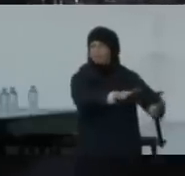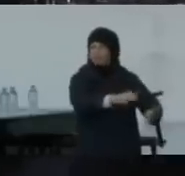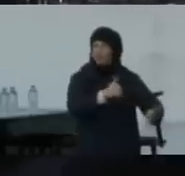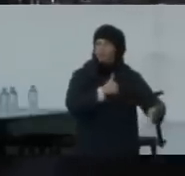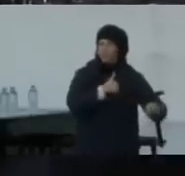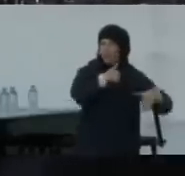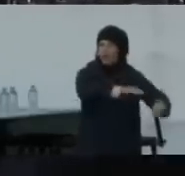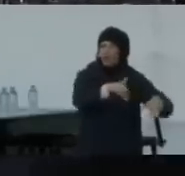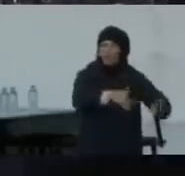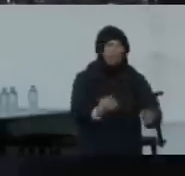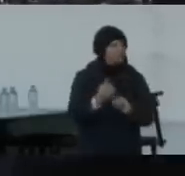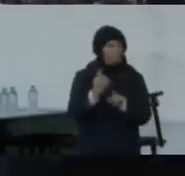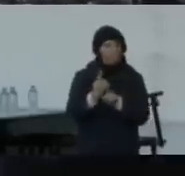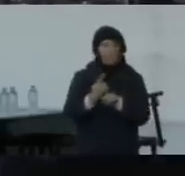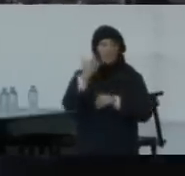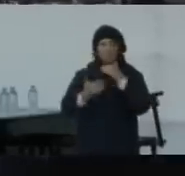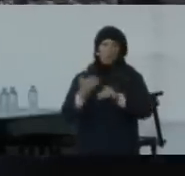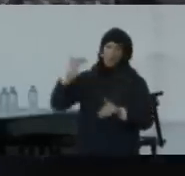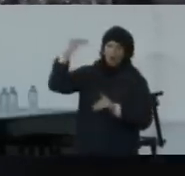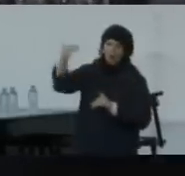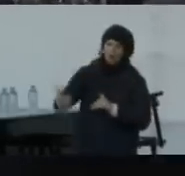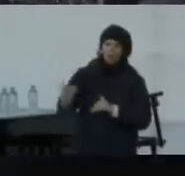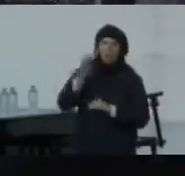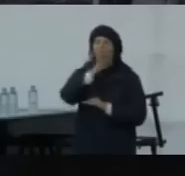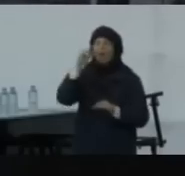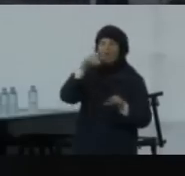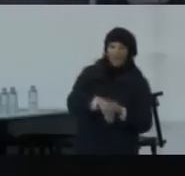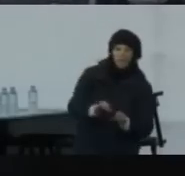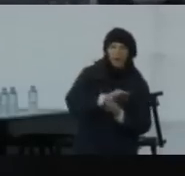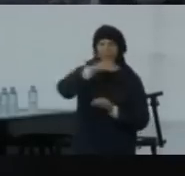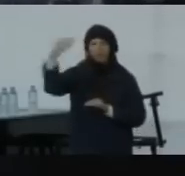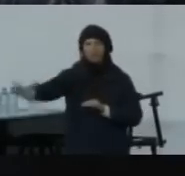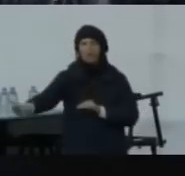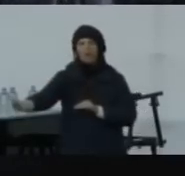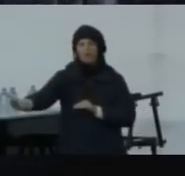questo concetto. O ci stiamo dentro o ci stiamo fuori. Io sono venuto a farvi